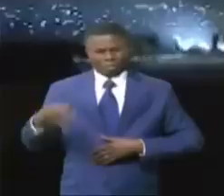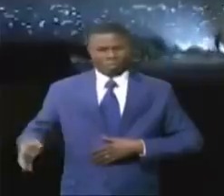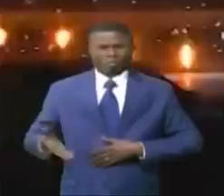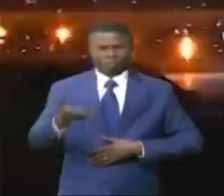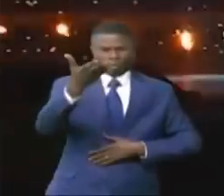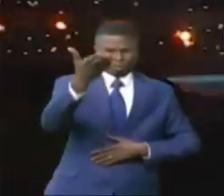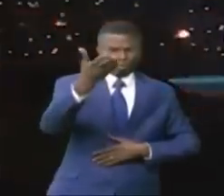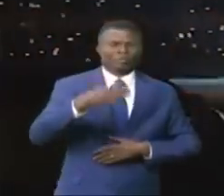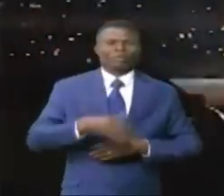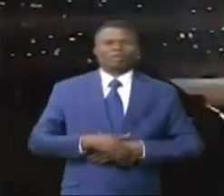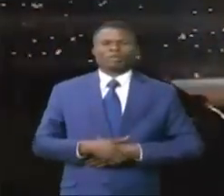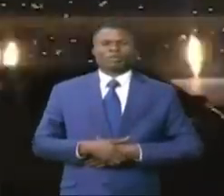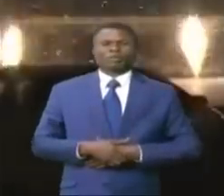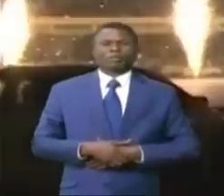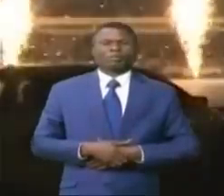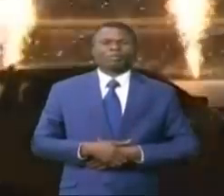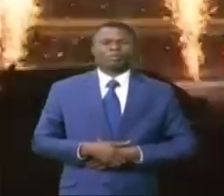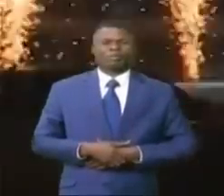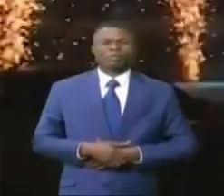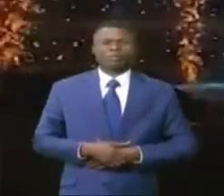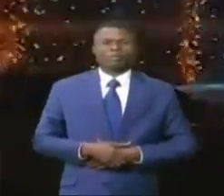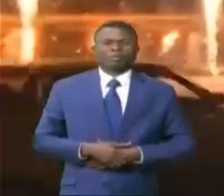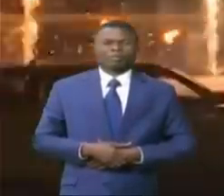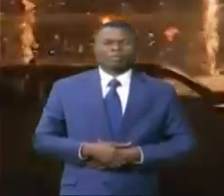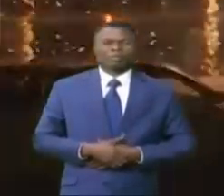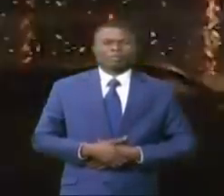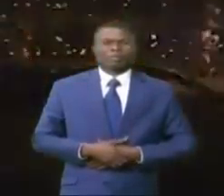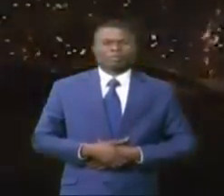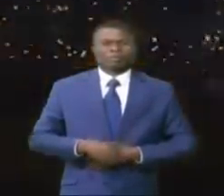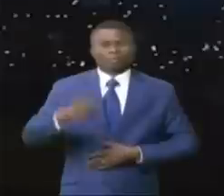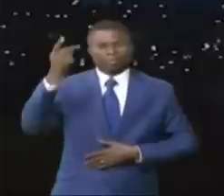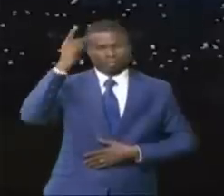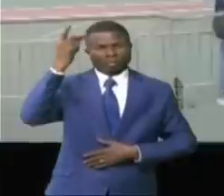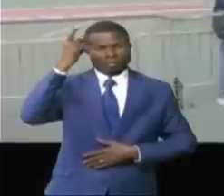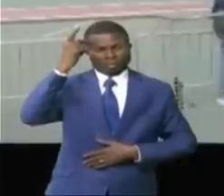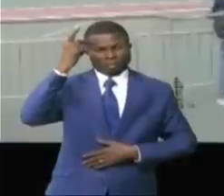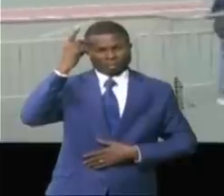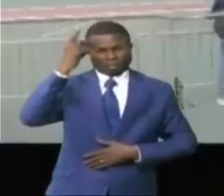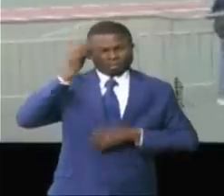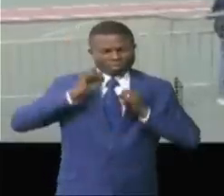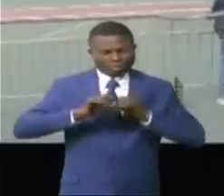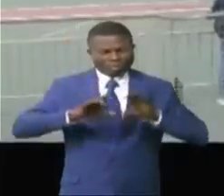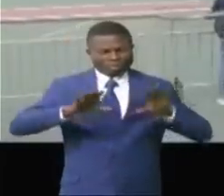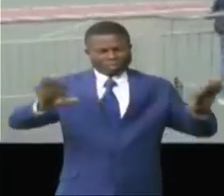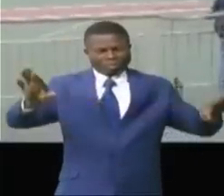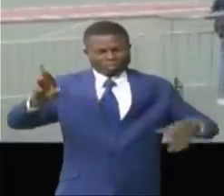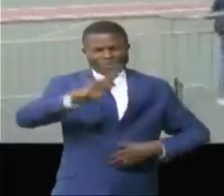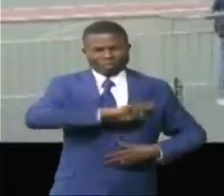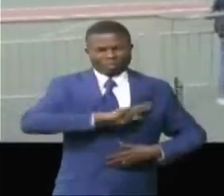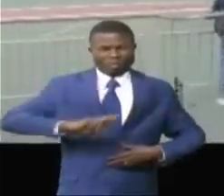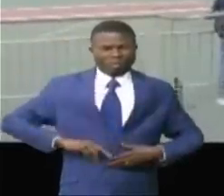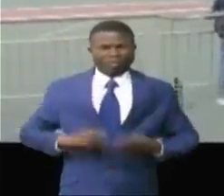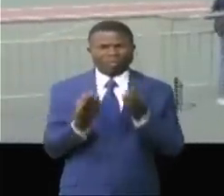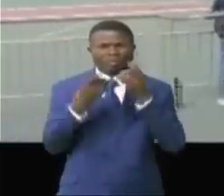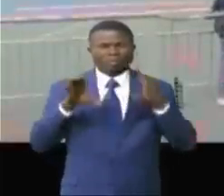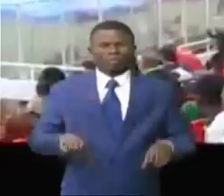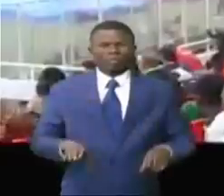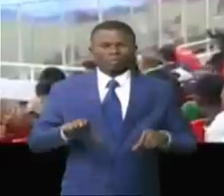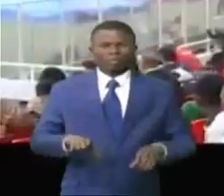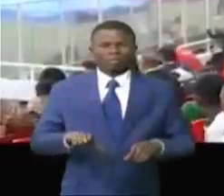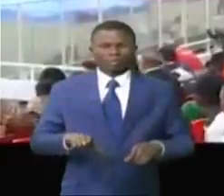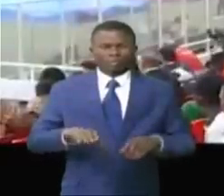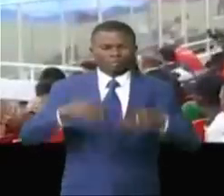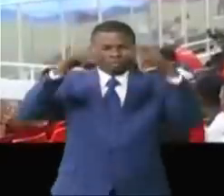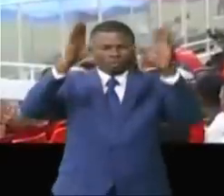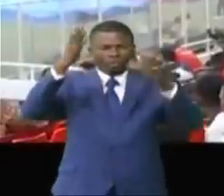La bonne tenue des 9e jeux de la francophonie à Kinshasa fait rayonner la République démocratique du Congo à